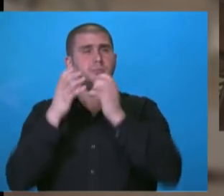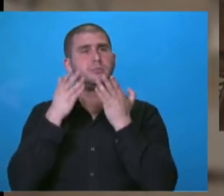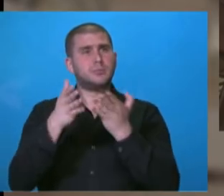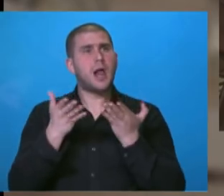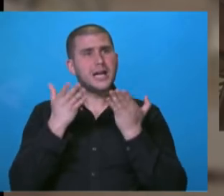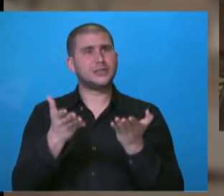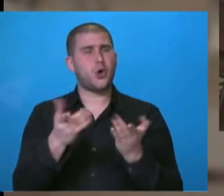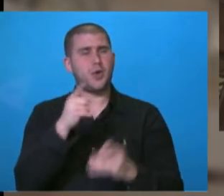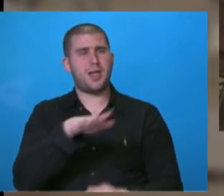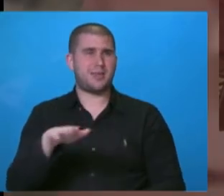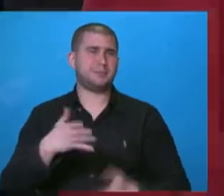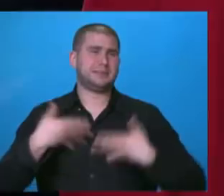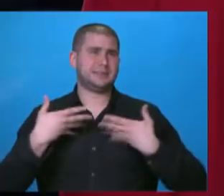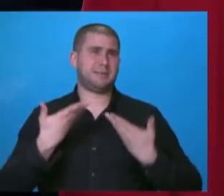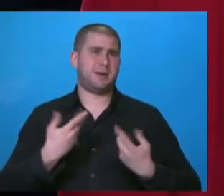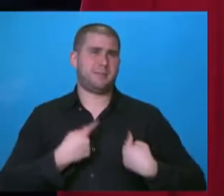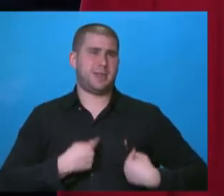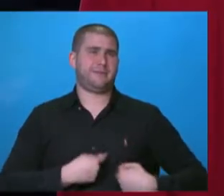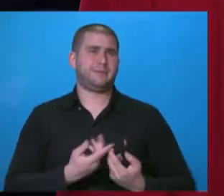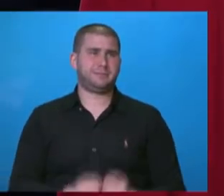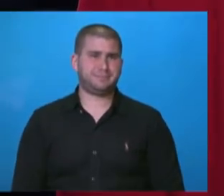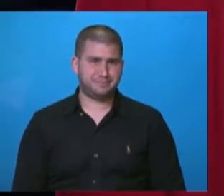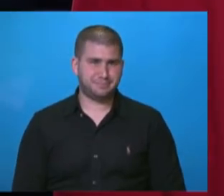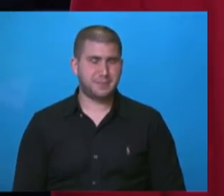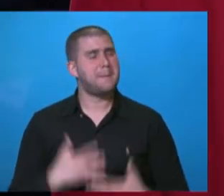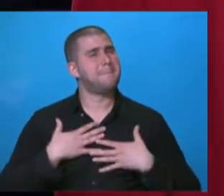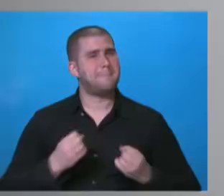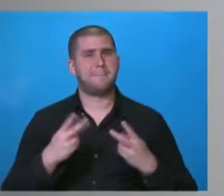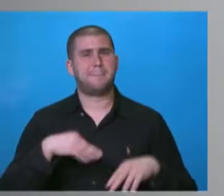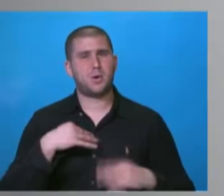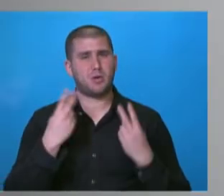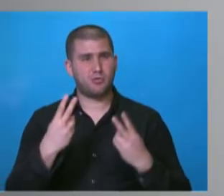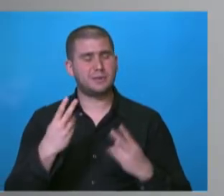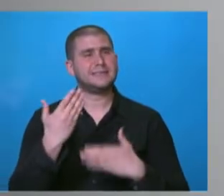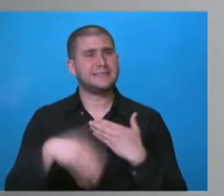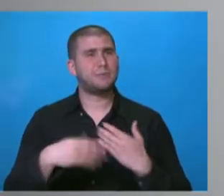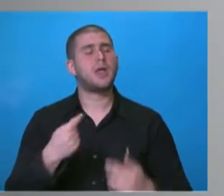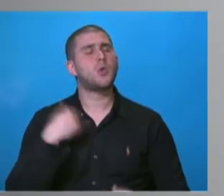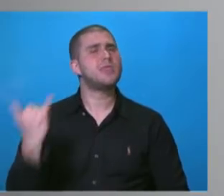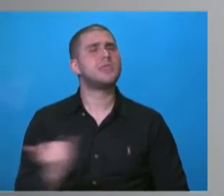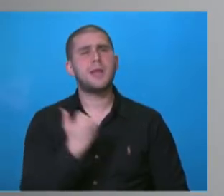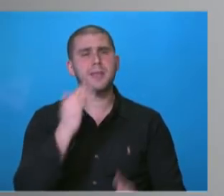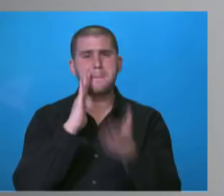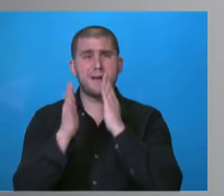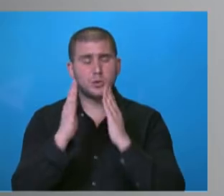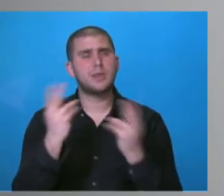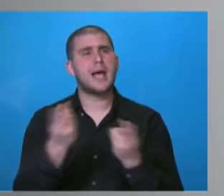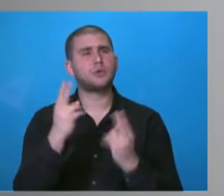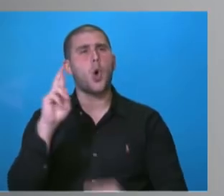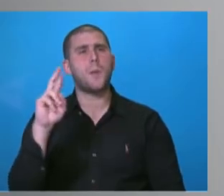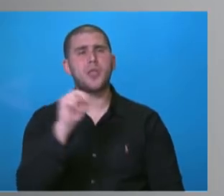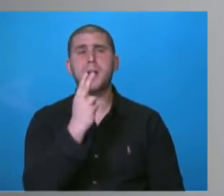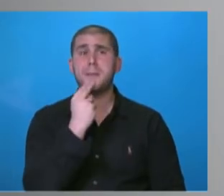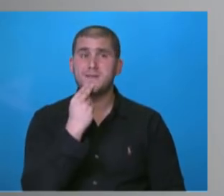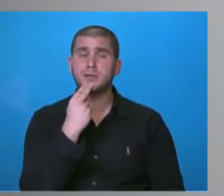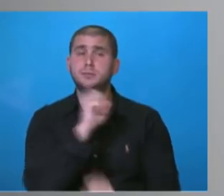לילדים שם שמח בלב. רק בריאות. זהו, כך סיימנו את חלקנו ביום שלכם. אנחנו תמיד תמיד בפייסבוק, חפשו רומי נוימרק בעברית, כתבו